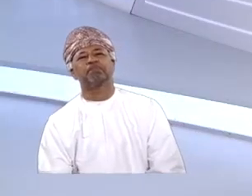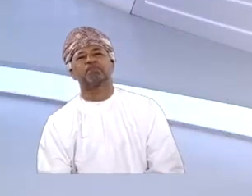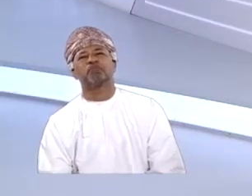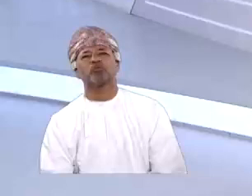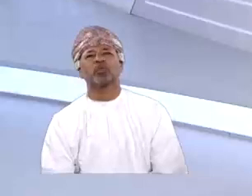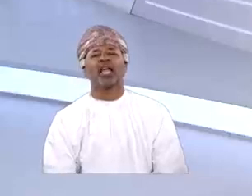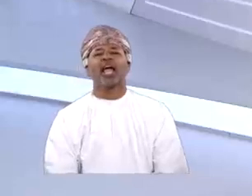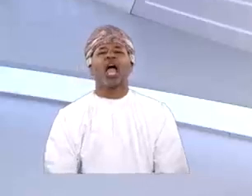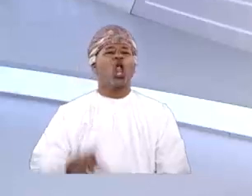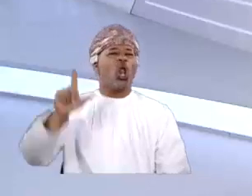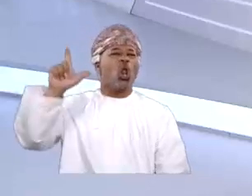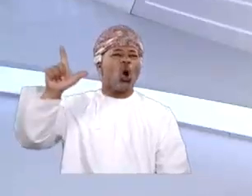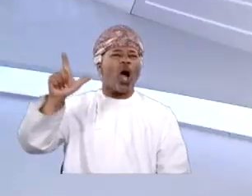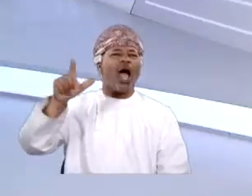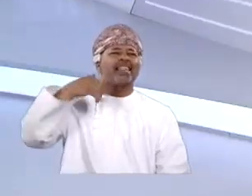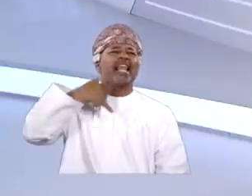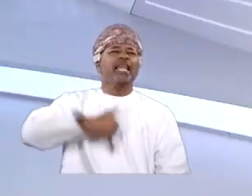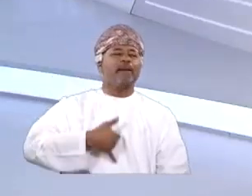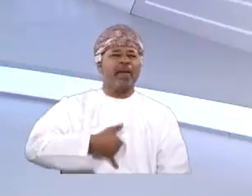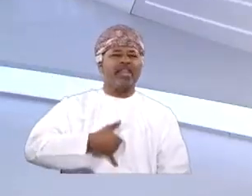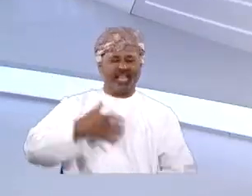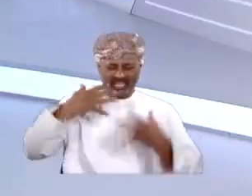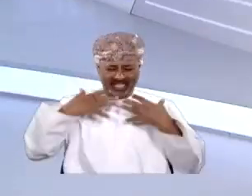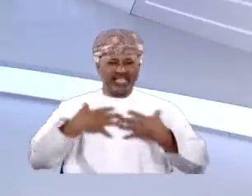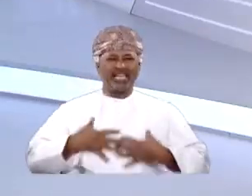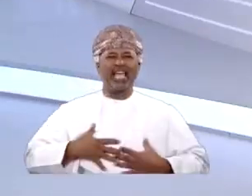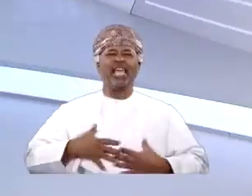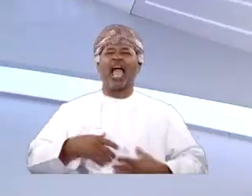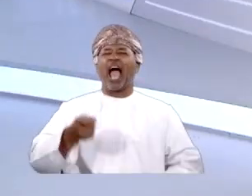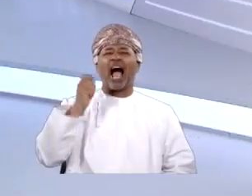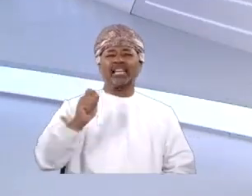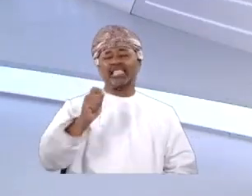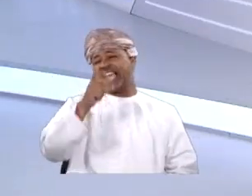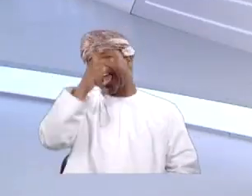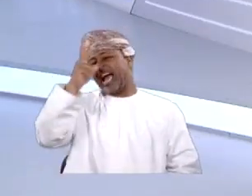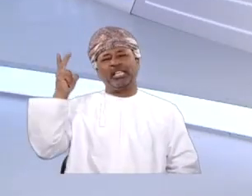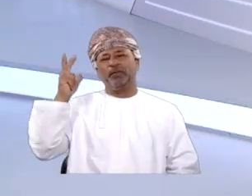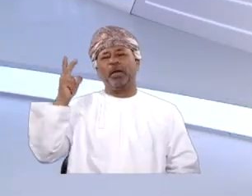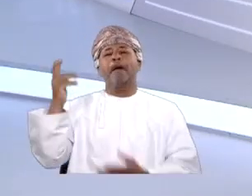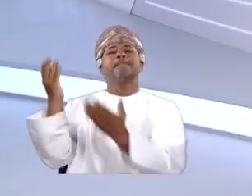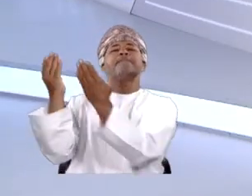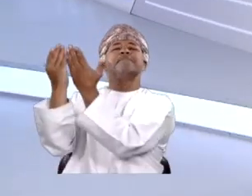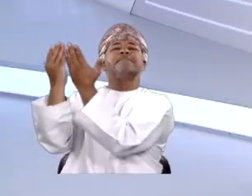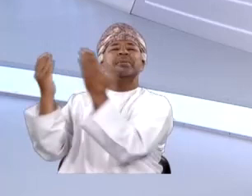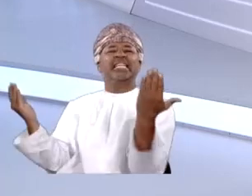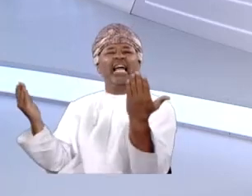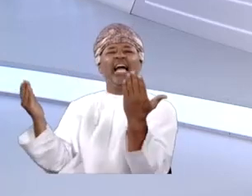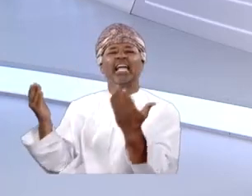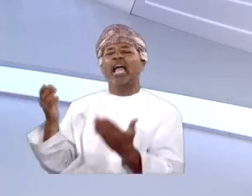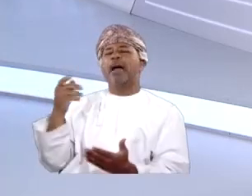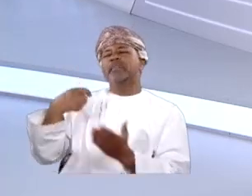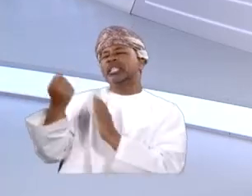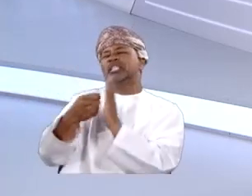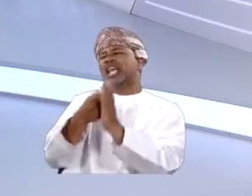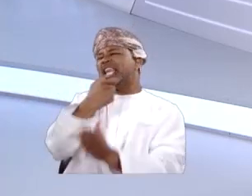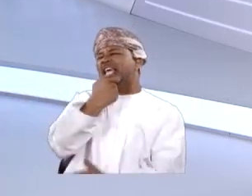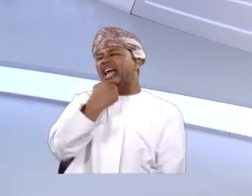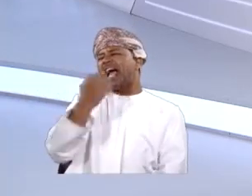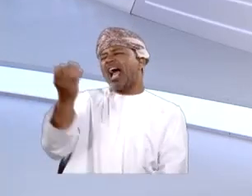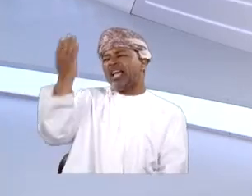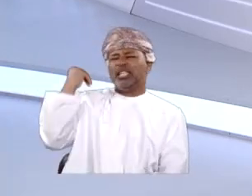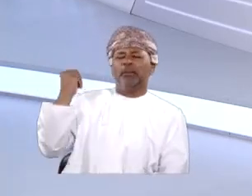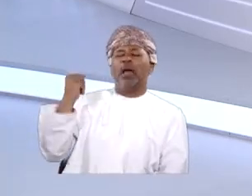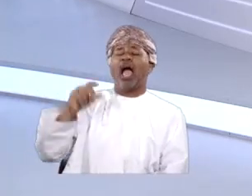بلهجة أهل عدن وبالزي اليمني التقليدي، أحيت مسرحية هاملت لكاتبها شكسبير